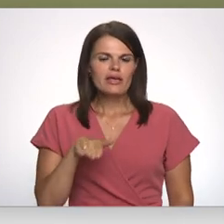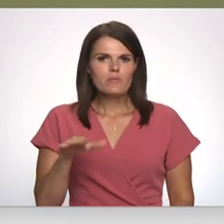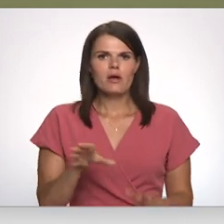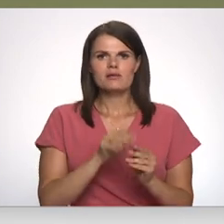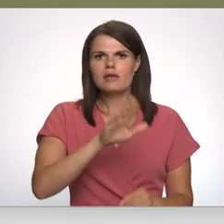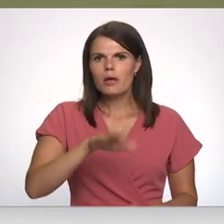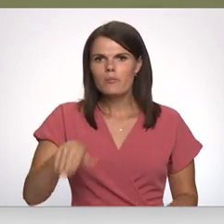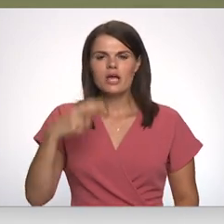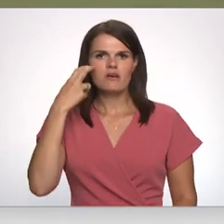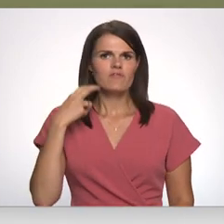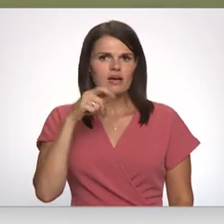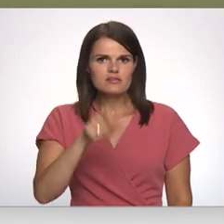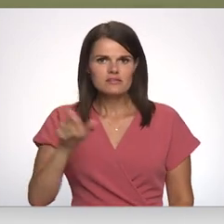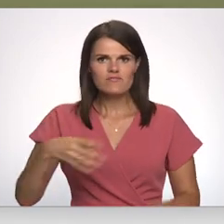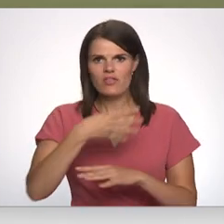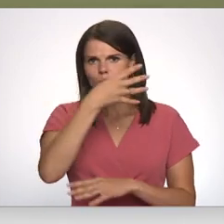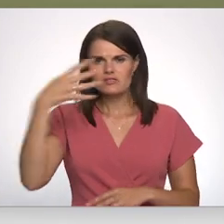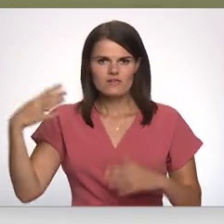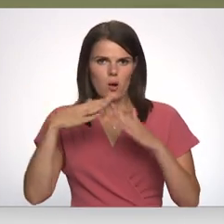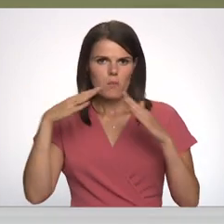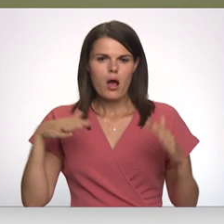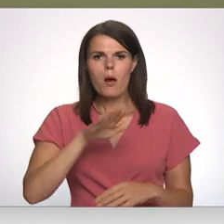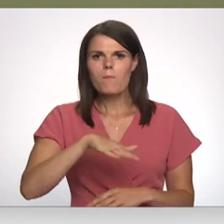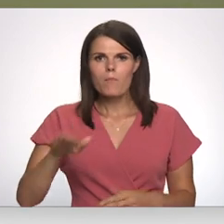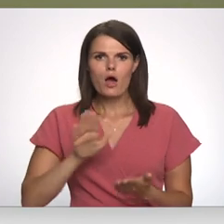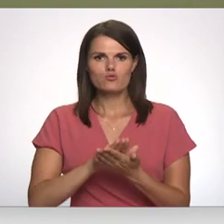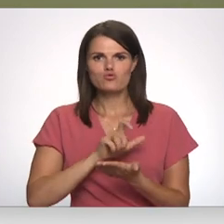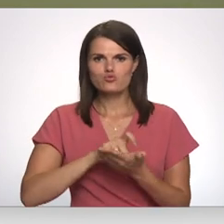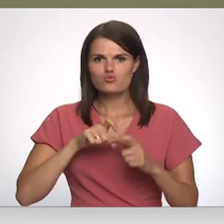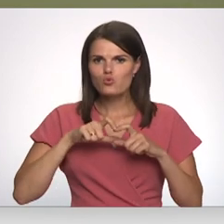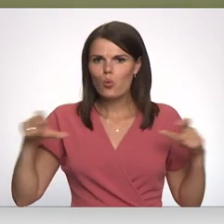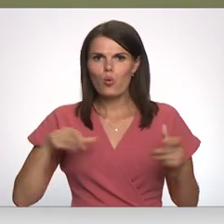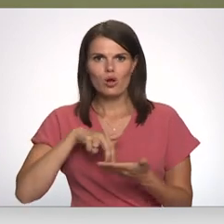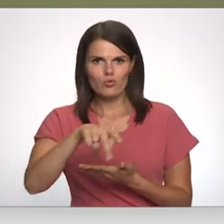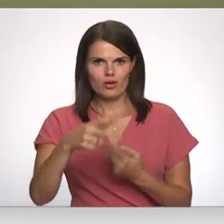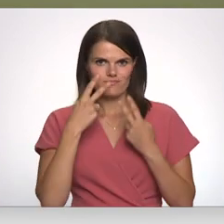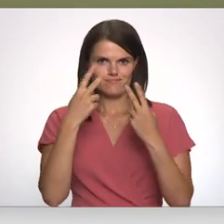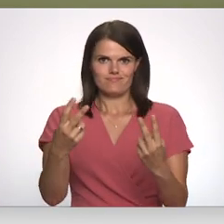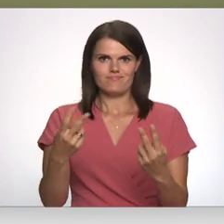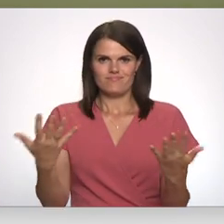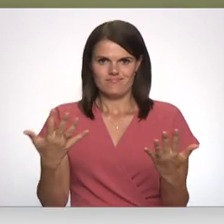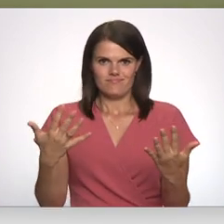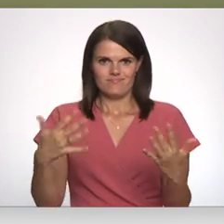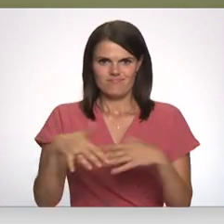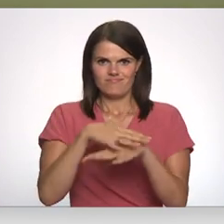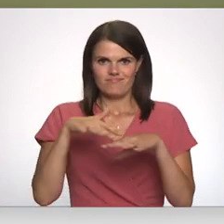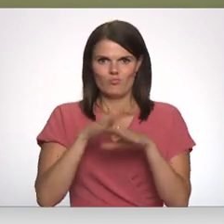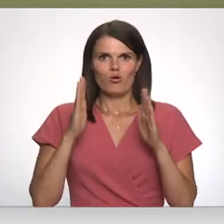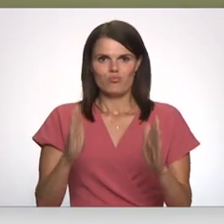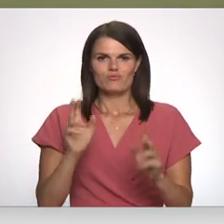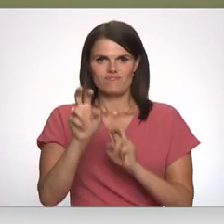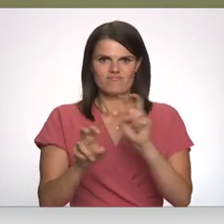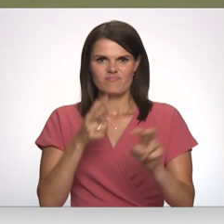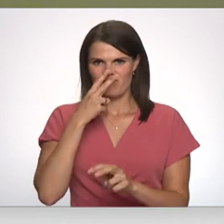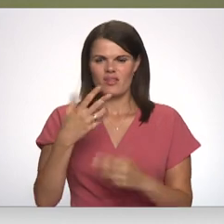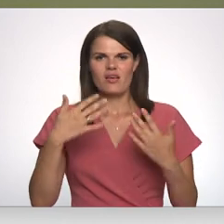veci cilvēki, daudz dzīvokļu mājas, bērnu uz skolām iet. Un ka tāds kontingents, kas šeit nāk, jau pietiekam